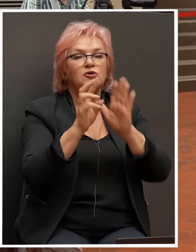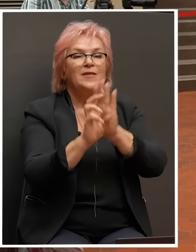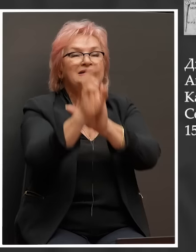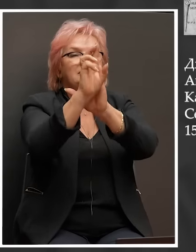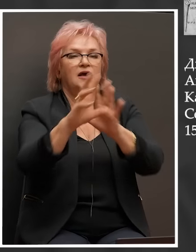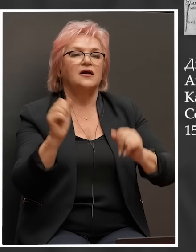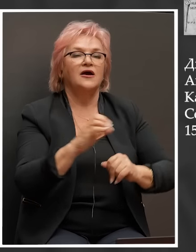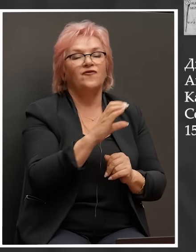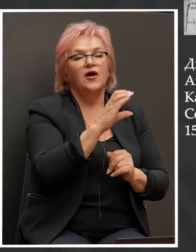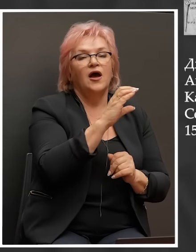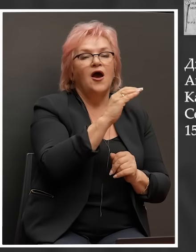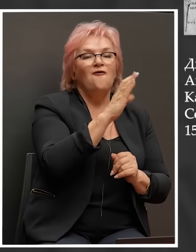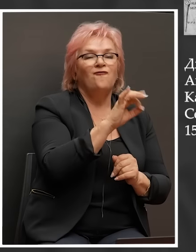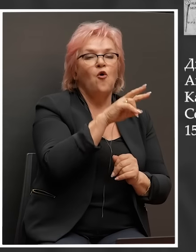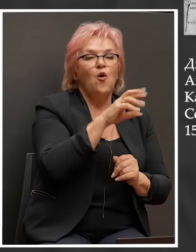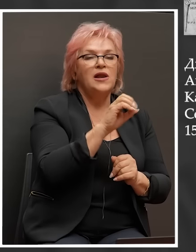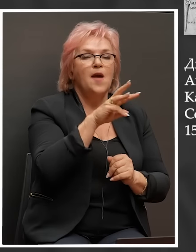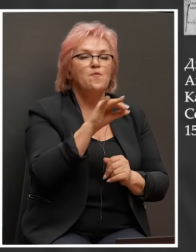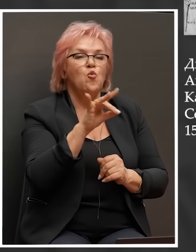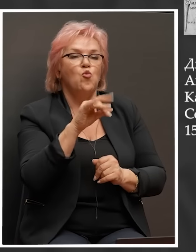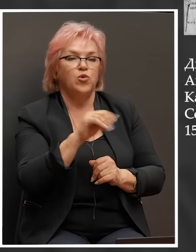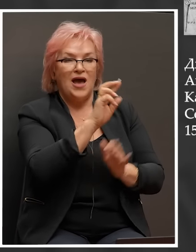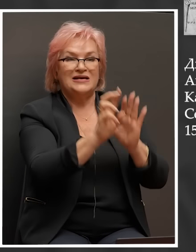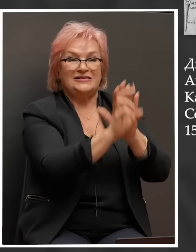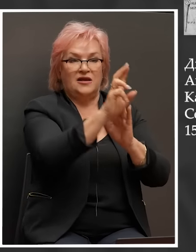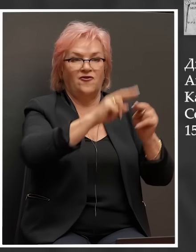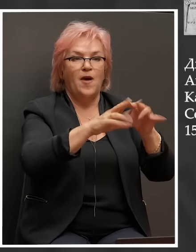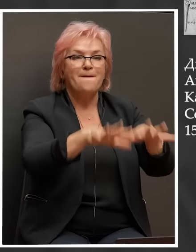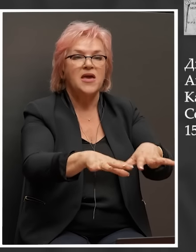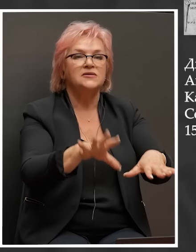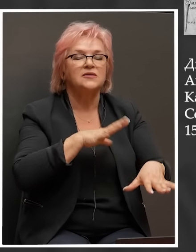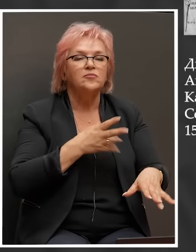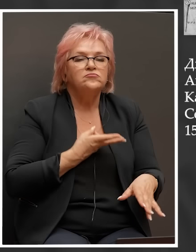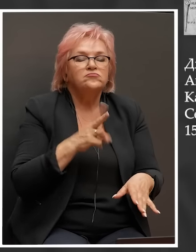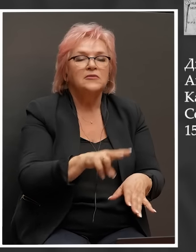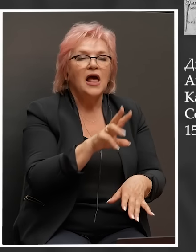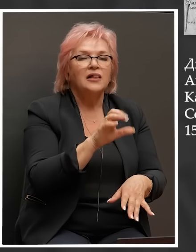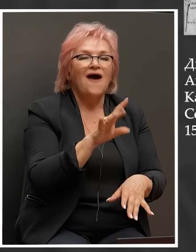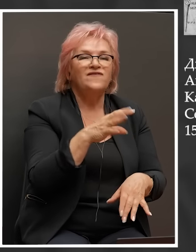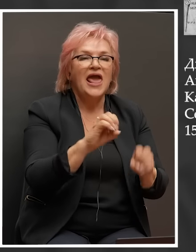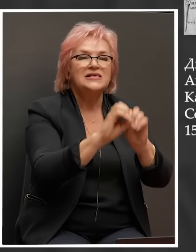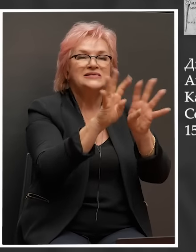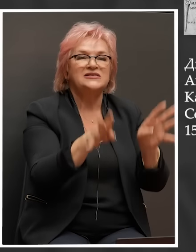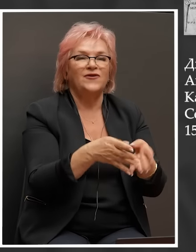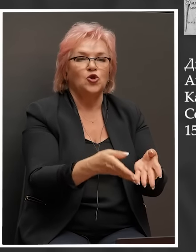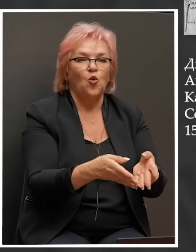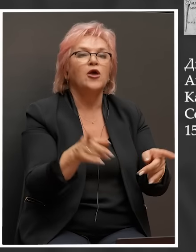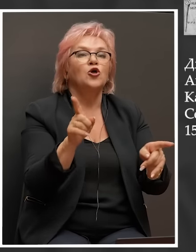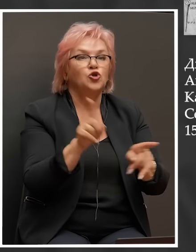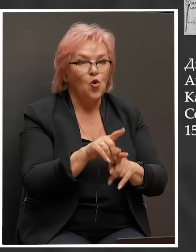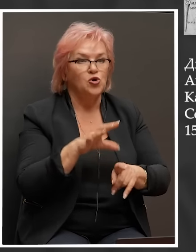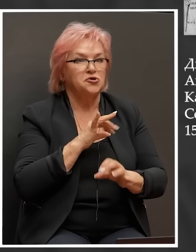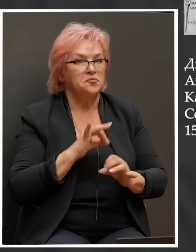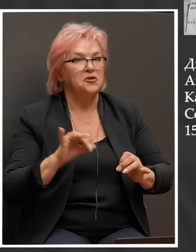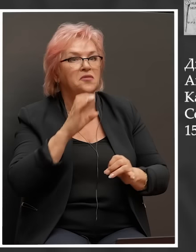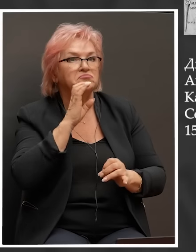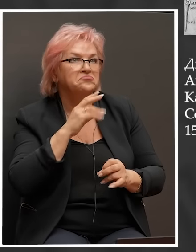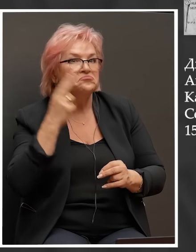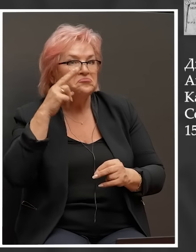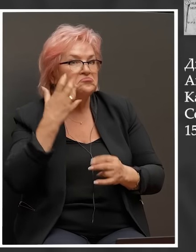которая называется Сан-Лоренцо Фуоли Лемура. Церковь, построенная на месте гибели святого Лаврентия. Тоже был довольно примечательный